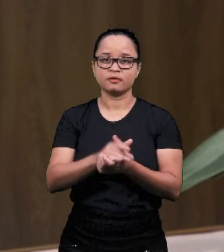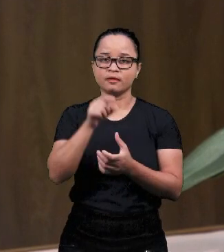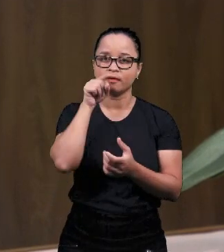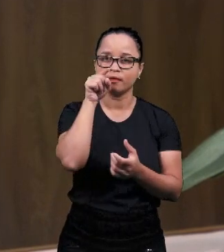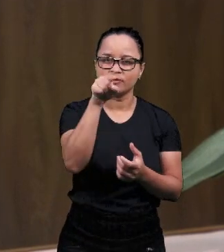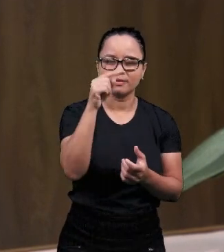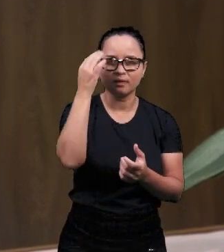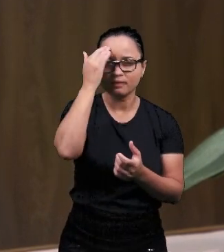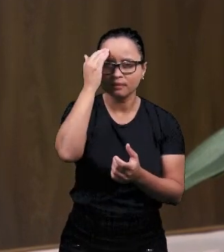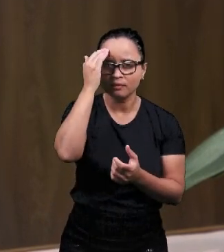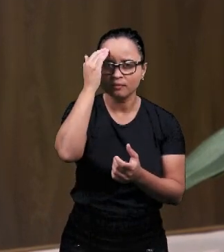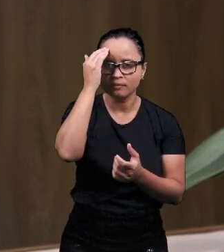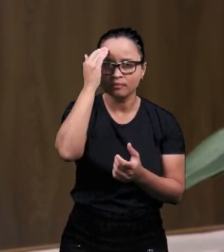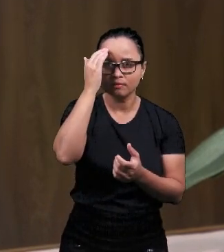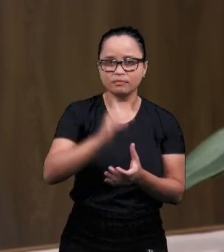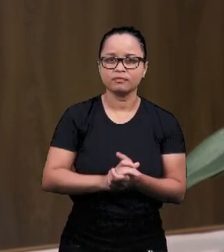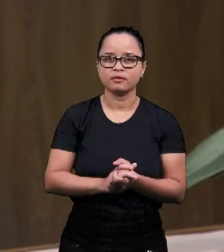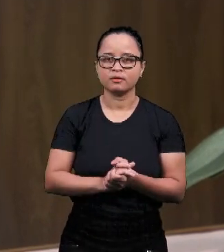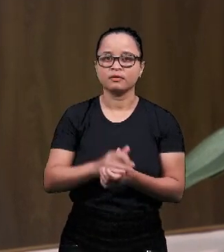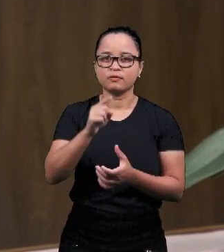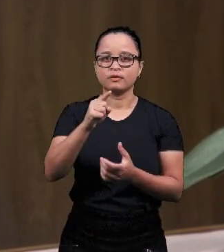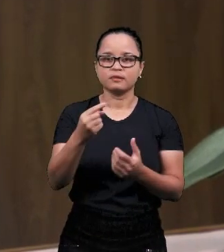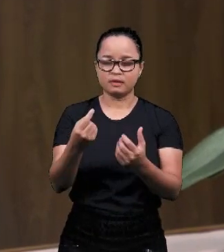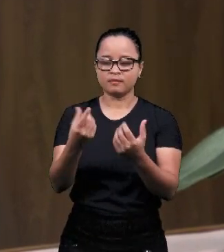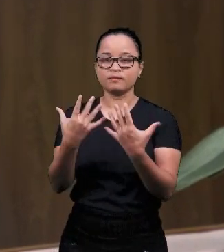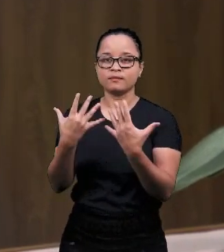образами Его послание. Ты понял?